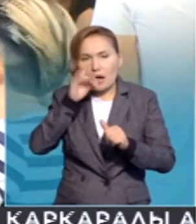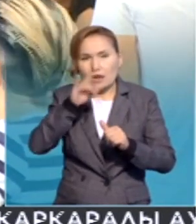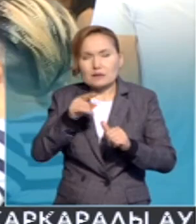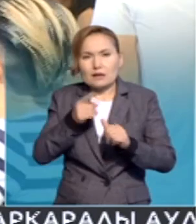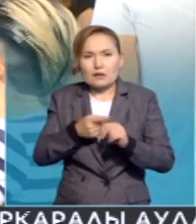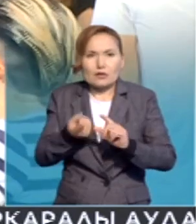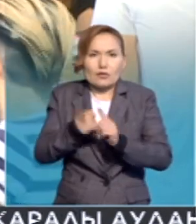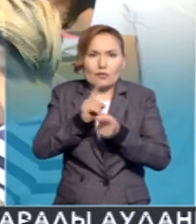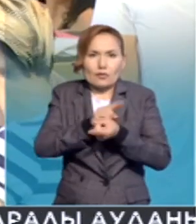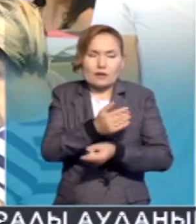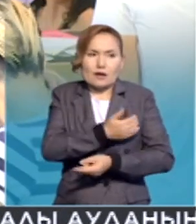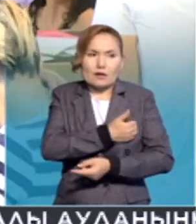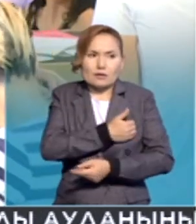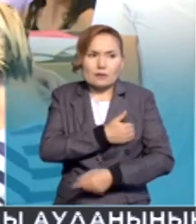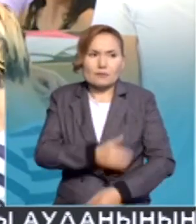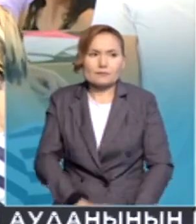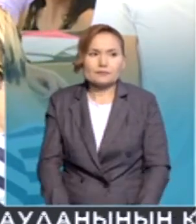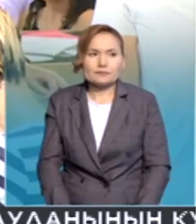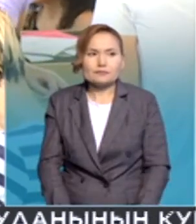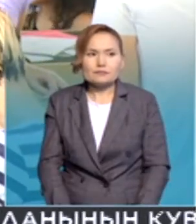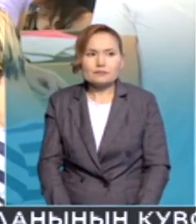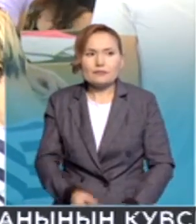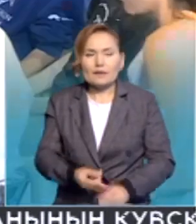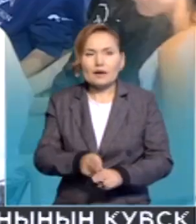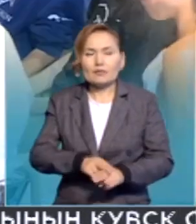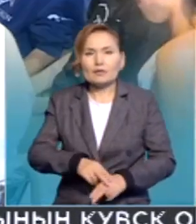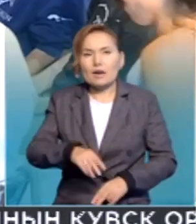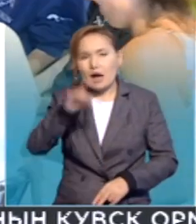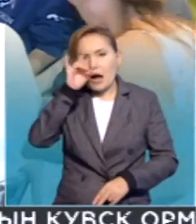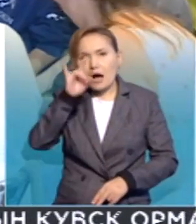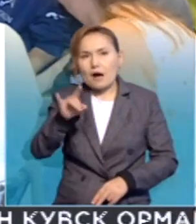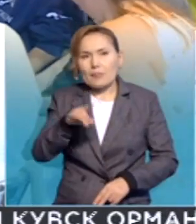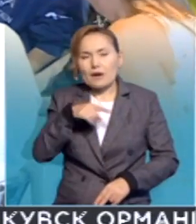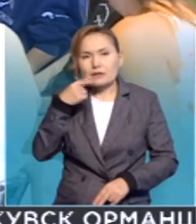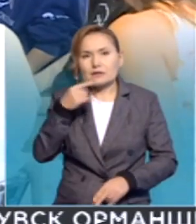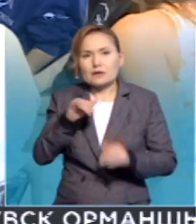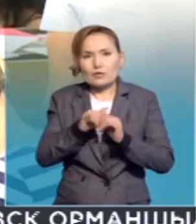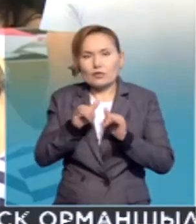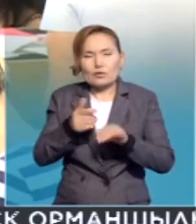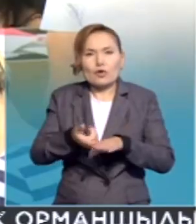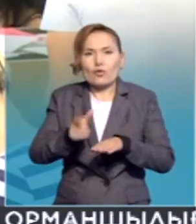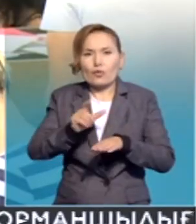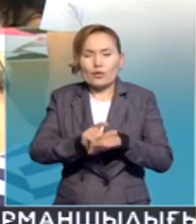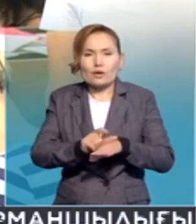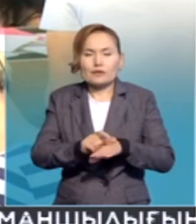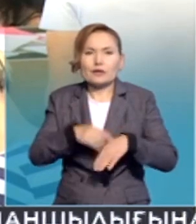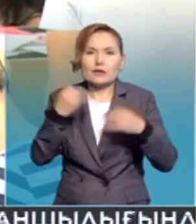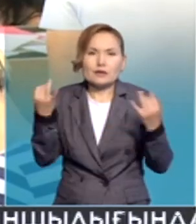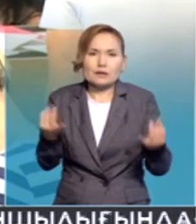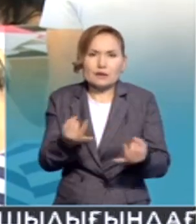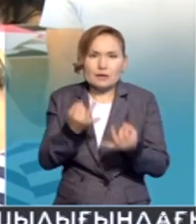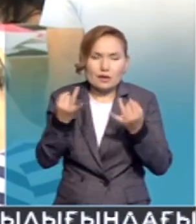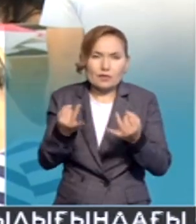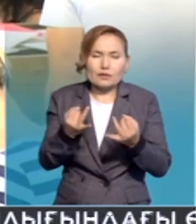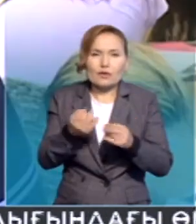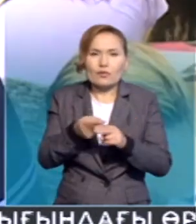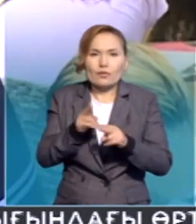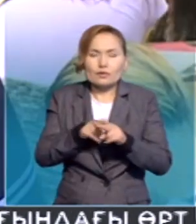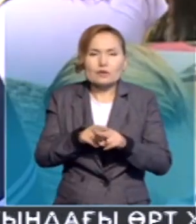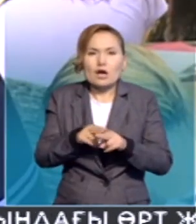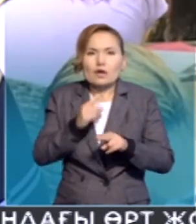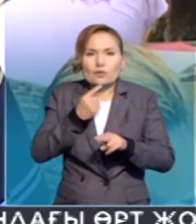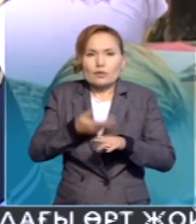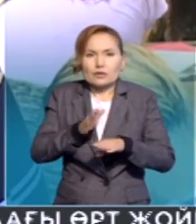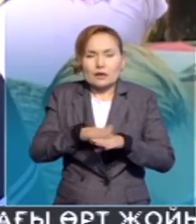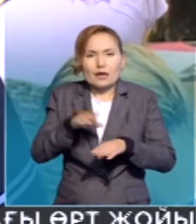біздің біріктіруші тошто нас объединяет. Қазақ тілі өте интересный и очень трудный язык.